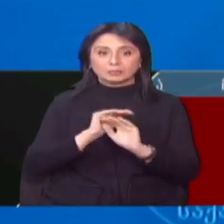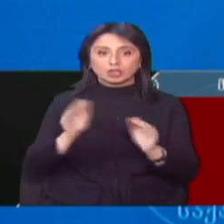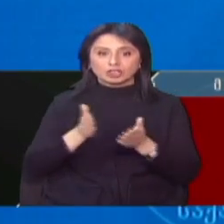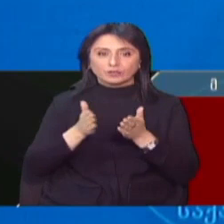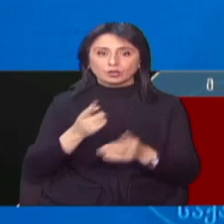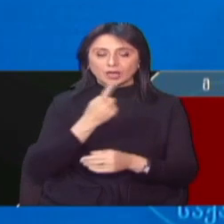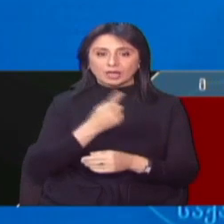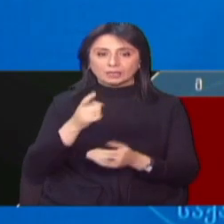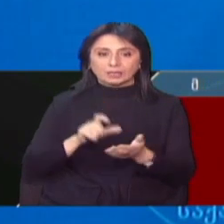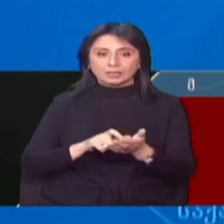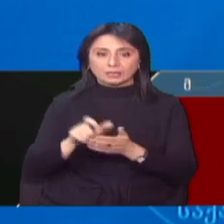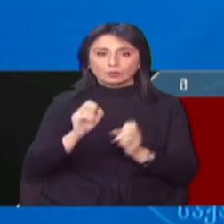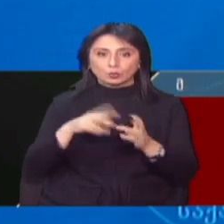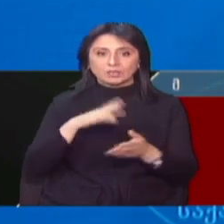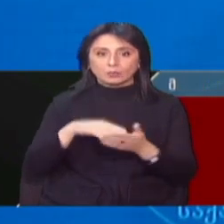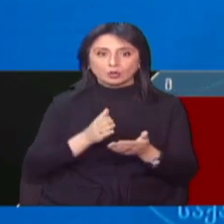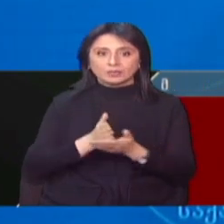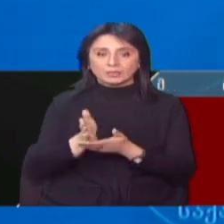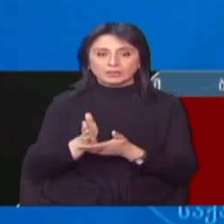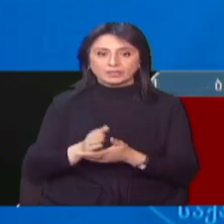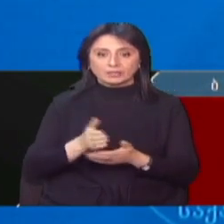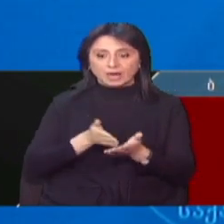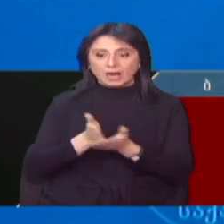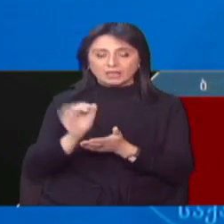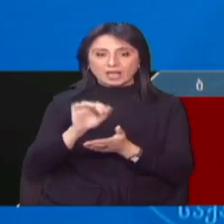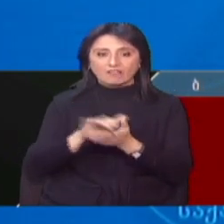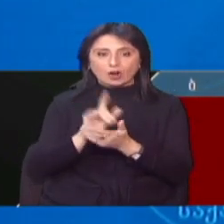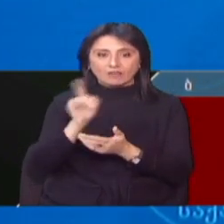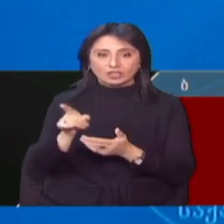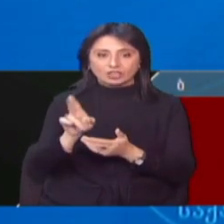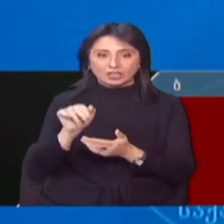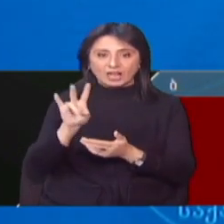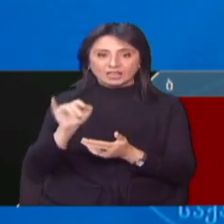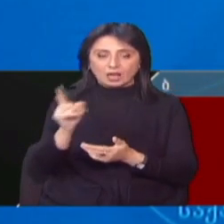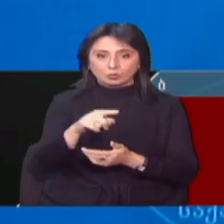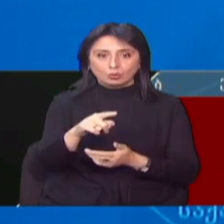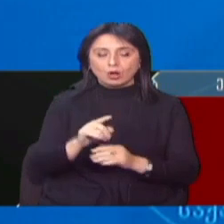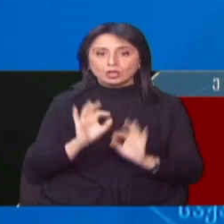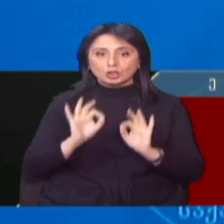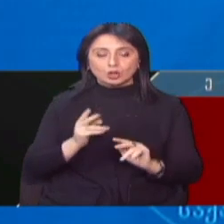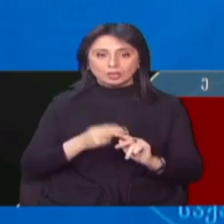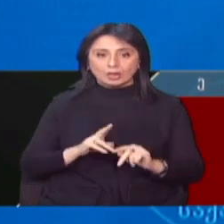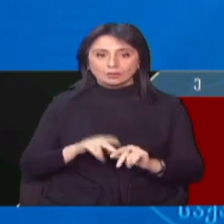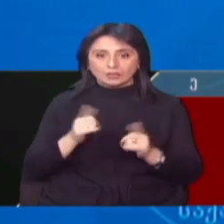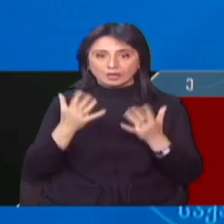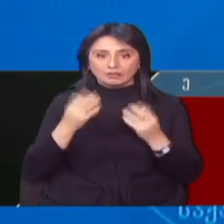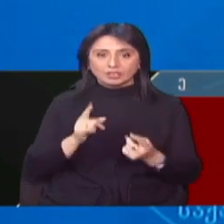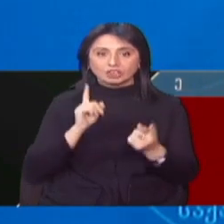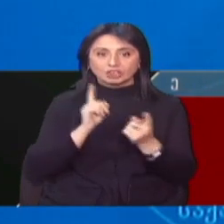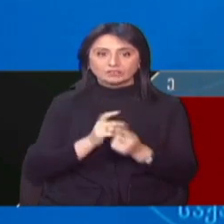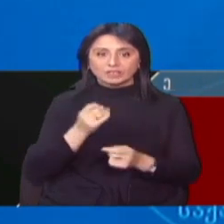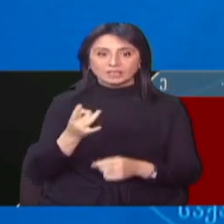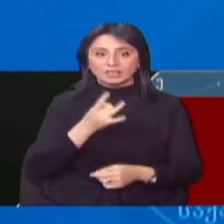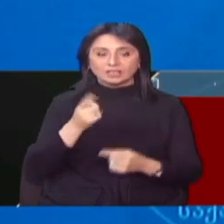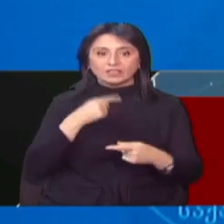მშვიდობისკენ, ერთადერთი გზა უსაფრთხოებისკენ გადის ევროკავშირსა და ნატოზე და სწორედ ამიტომ დღევანდელ შეხვედრაზეც